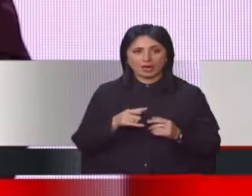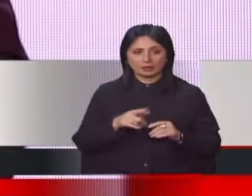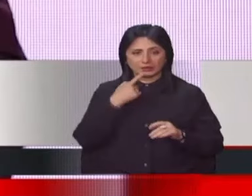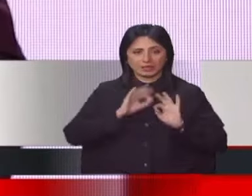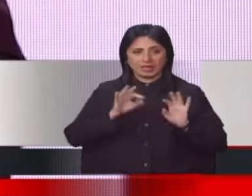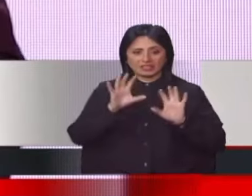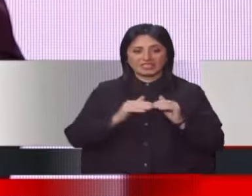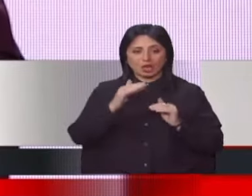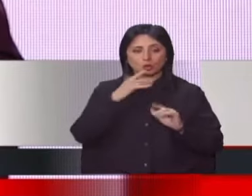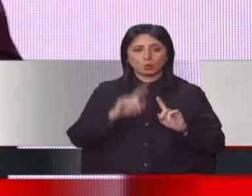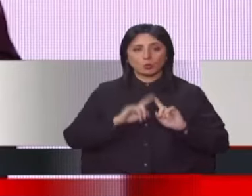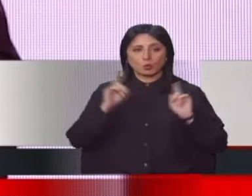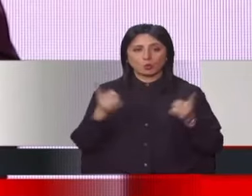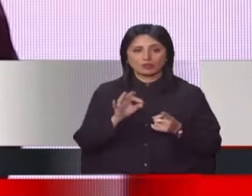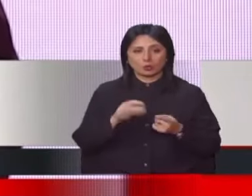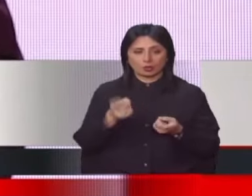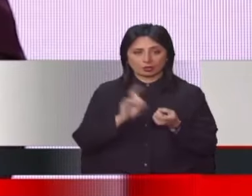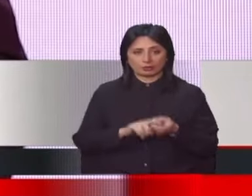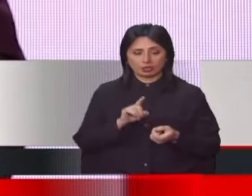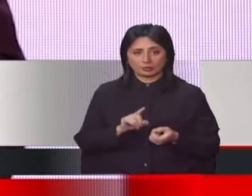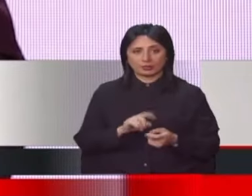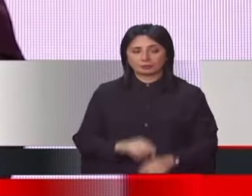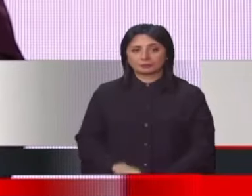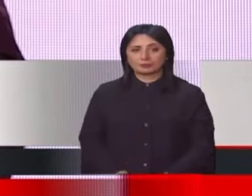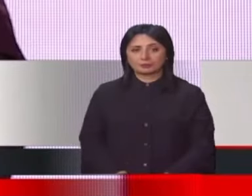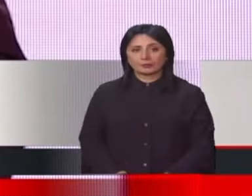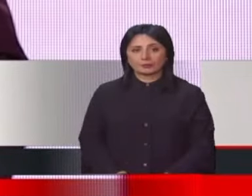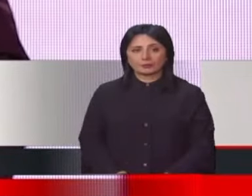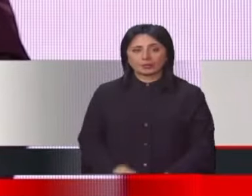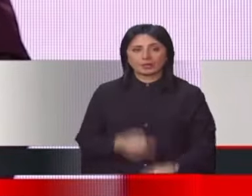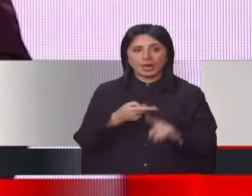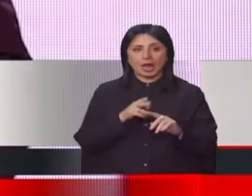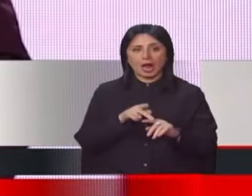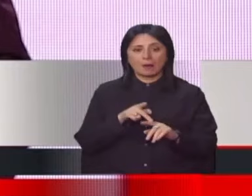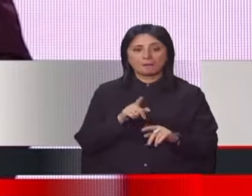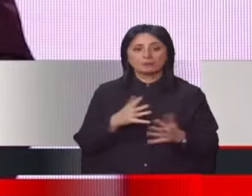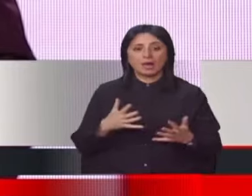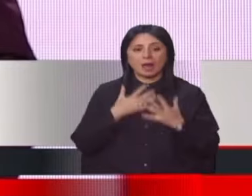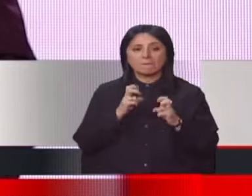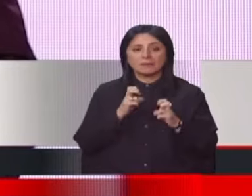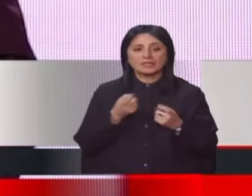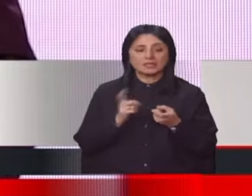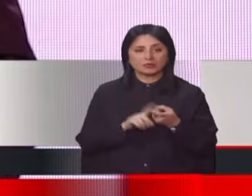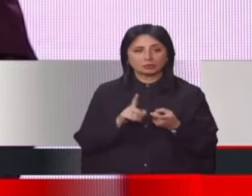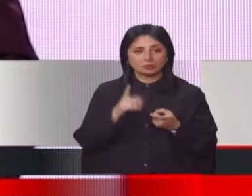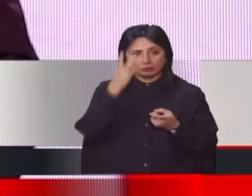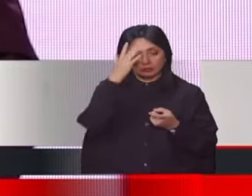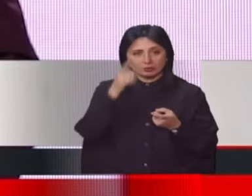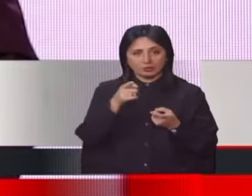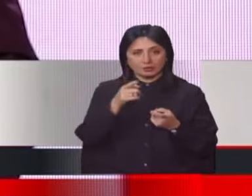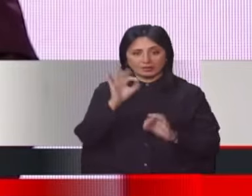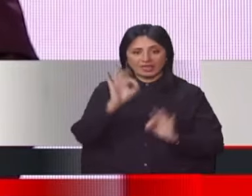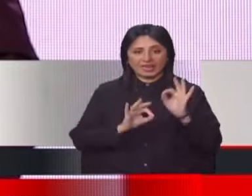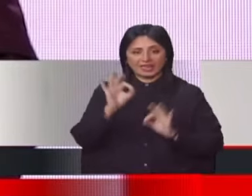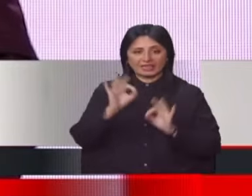განაცხადზე საკონსტიტუციო უმრავლესობასთან დაკავშირებით და ამ ამბიციას ამყარებს ის